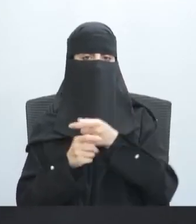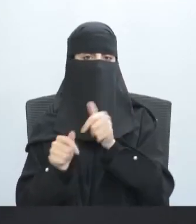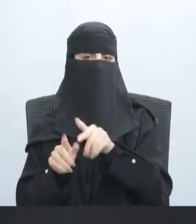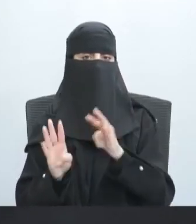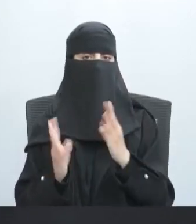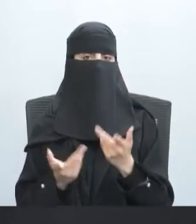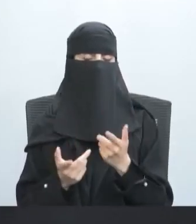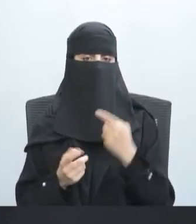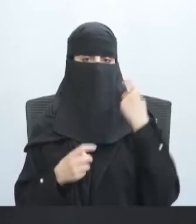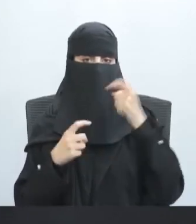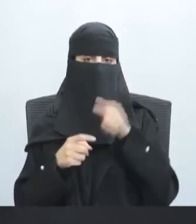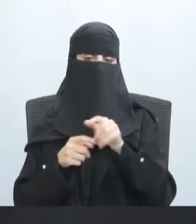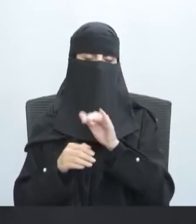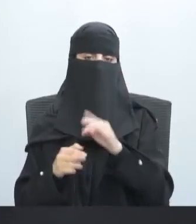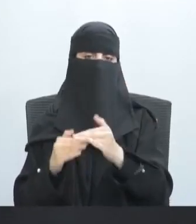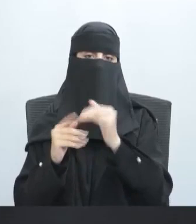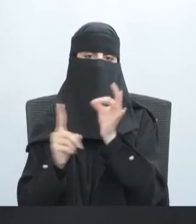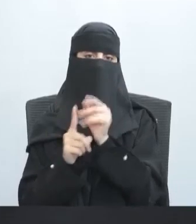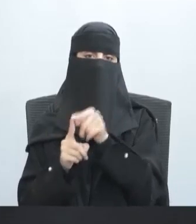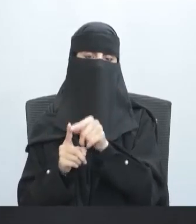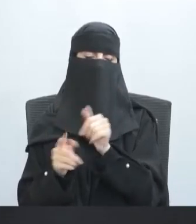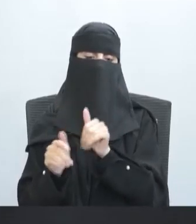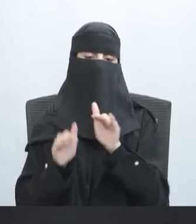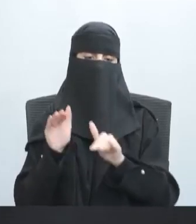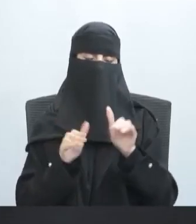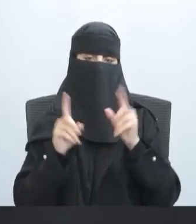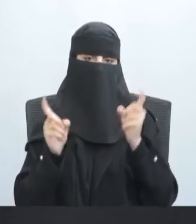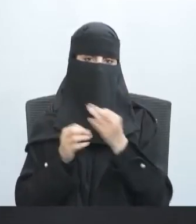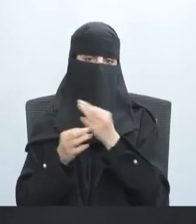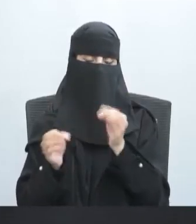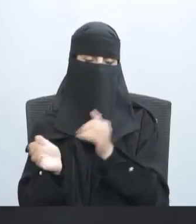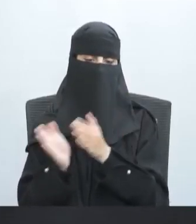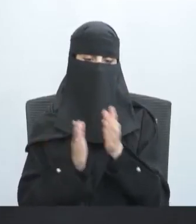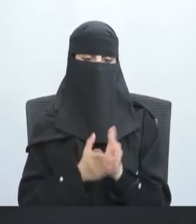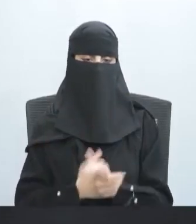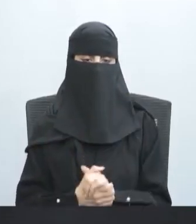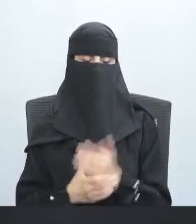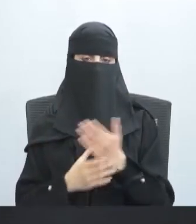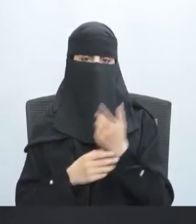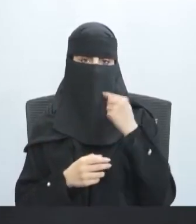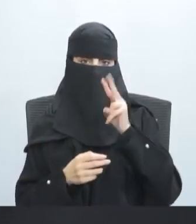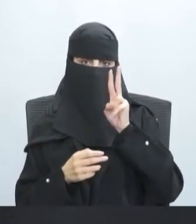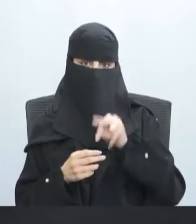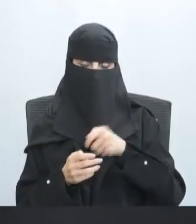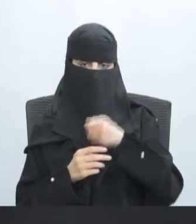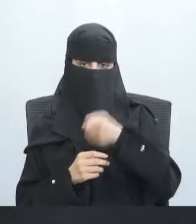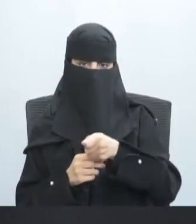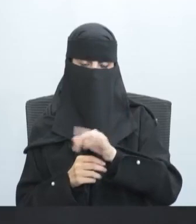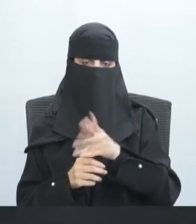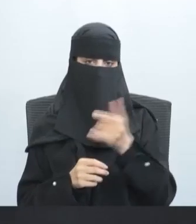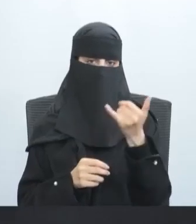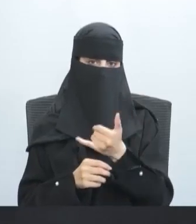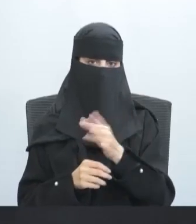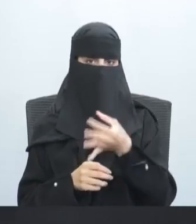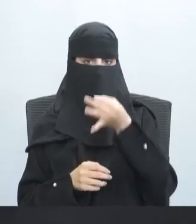سيصبح قيمته الحقيقيه كم هي قيمه هذا المبلغ وبالتالي لكي تعكس او تقرر مدى او اهميه هذا الادخار او استثمار هل هو